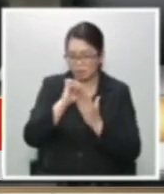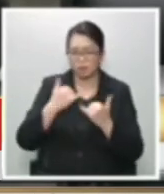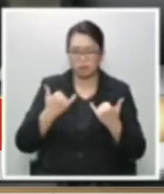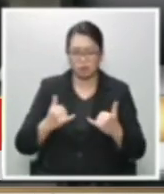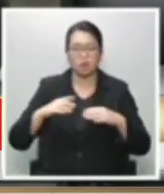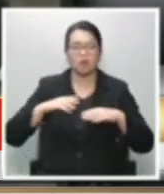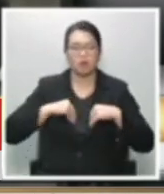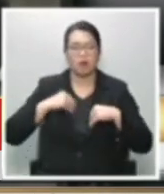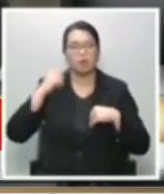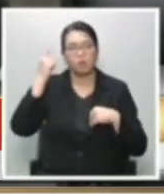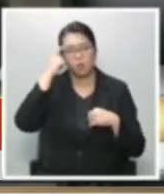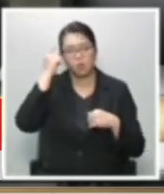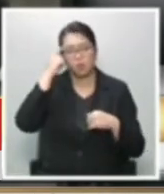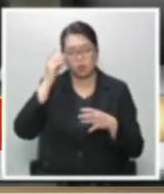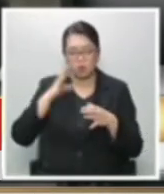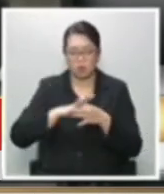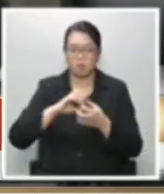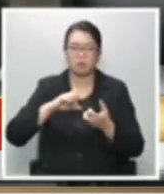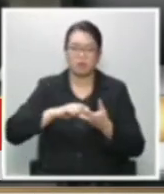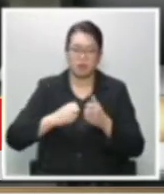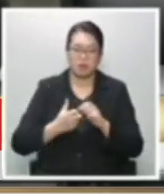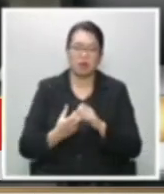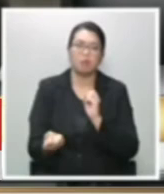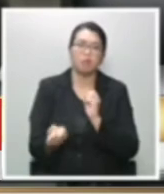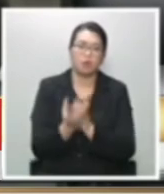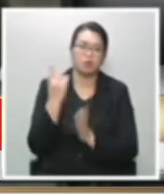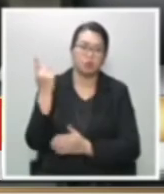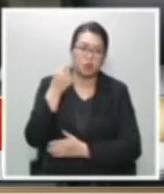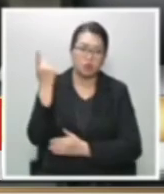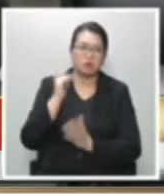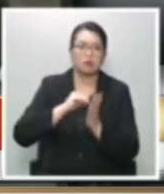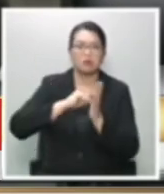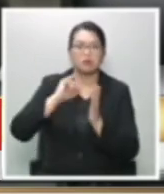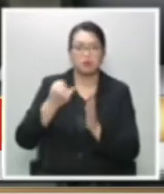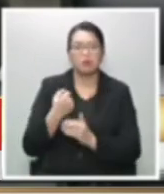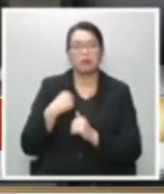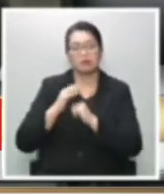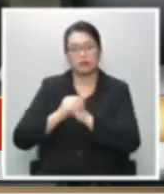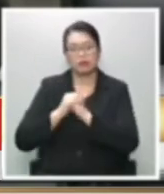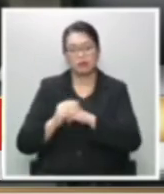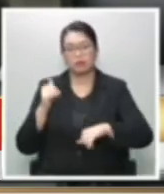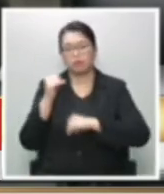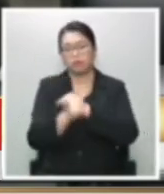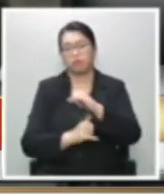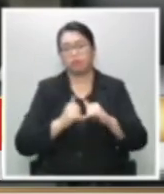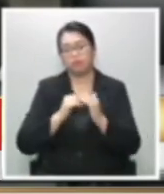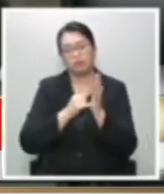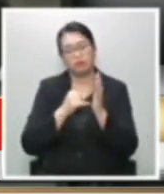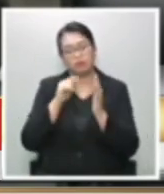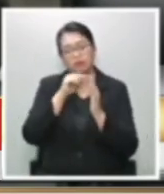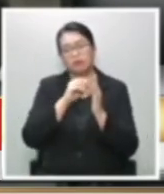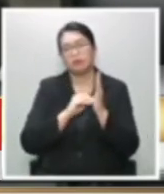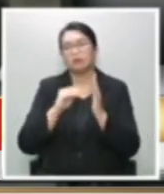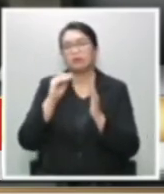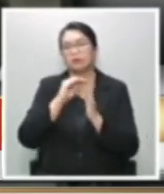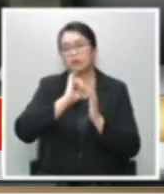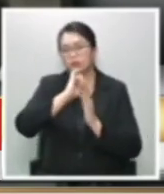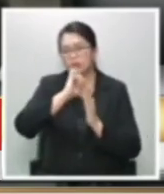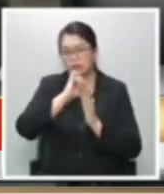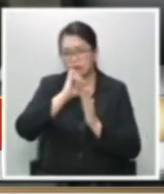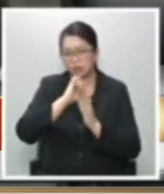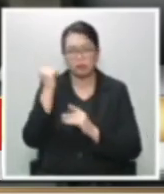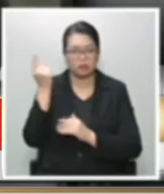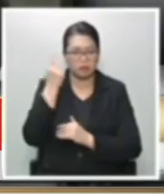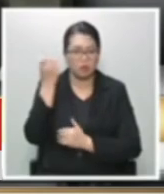ดีเกี่ยวกับผลกระทบต่อการท่องเที่ยวเนื่องจากจังหวัดเชียงใหม่ก็เป็นจุดหมายปลายทางยอดนิยมของนักท่องเที่ยวจีนเช่นกัน